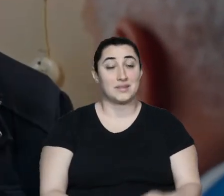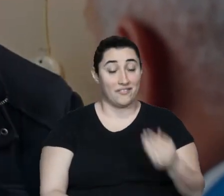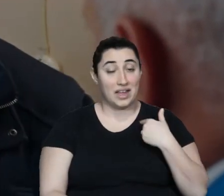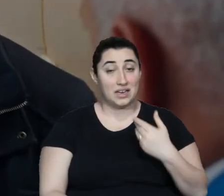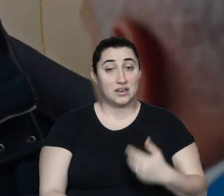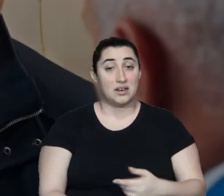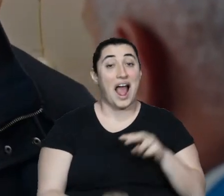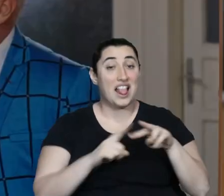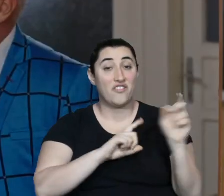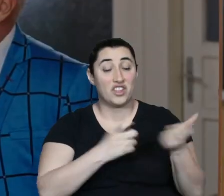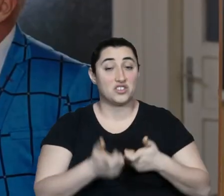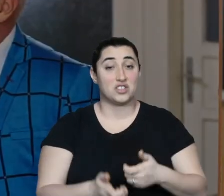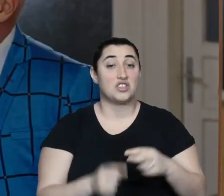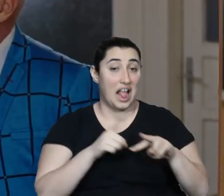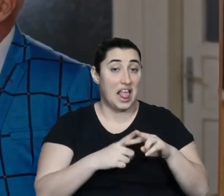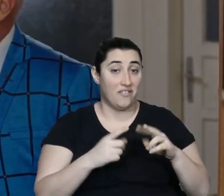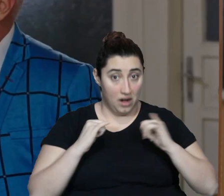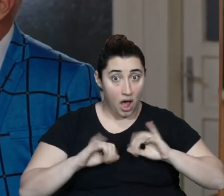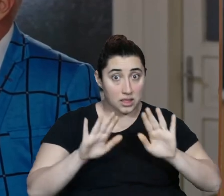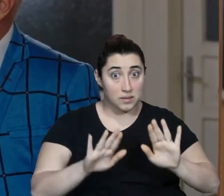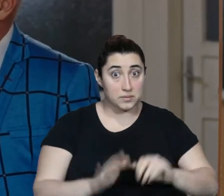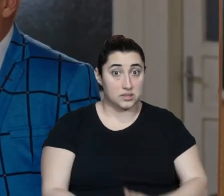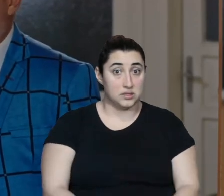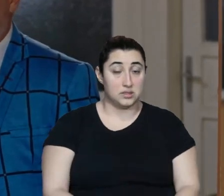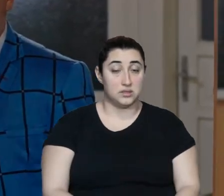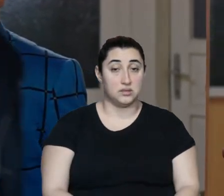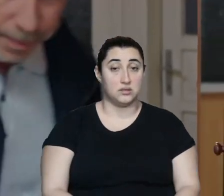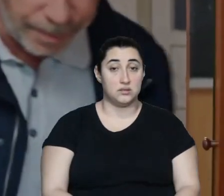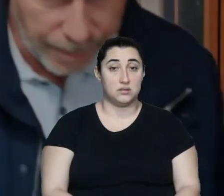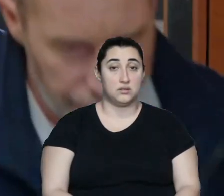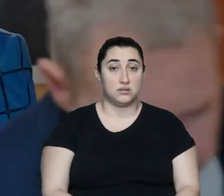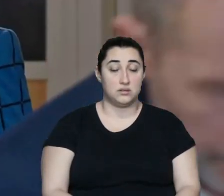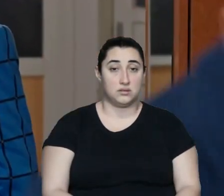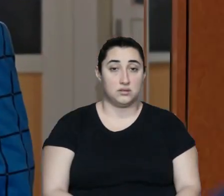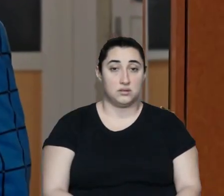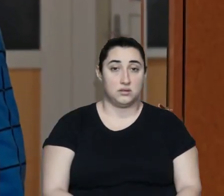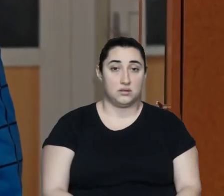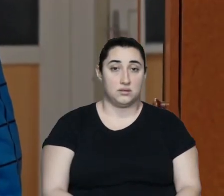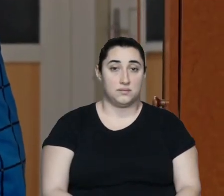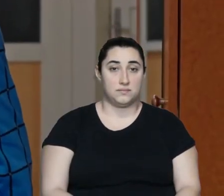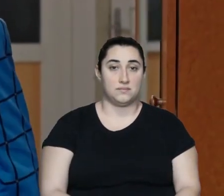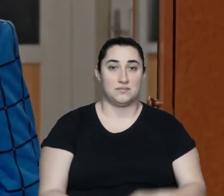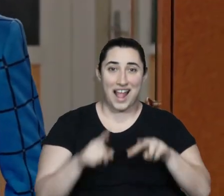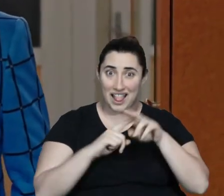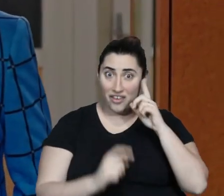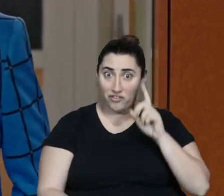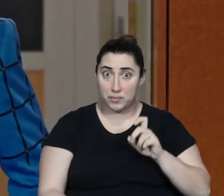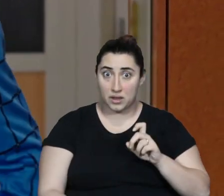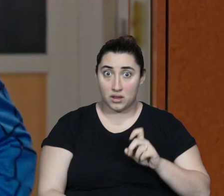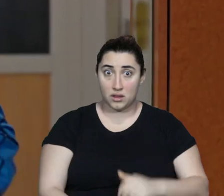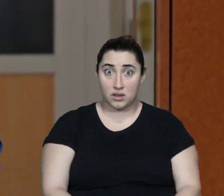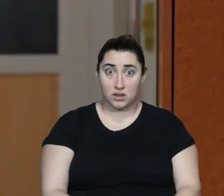Al şunu. Alev. Alev, rahatladın mı? Anahtarı alıp yürümeye başladı. Alev mi?